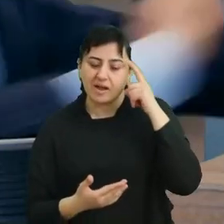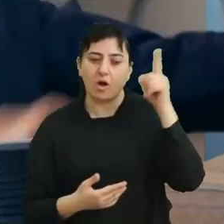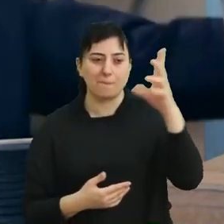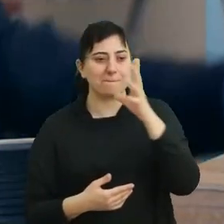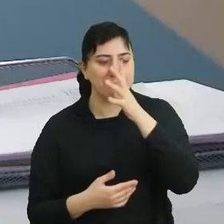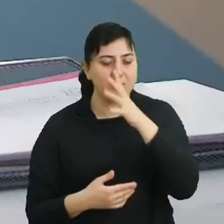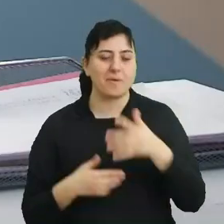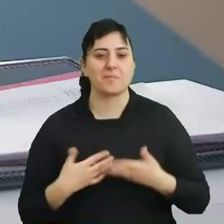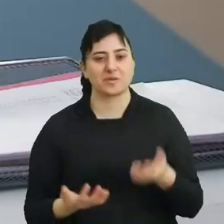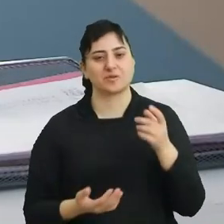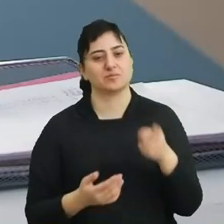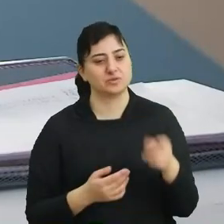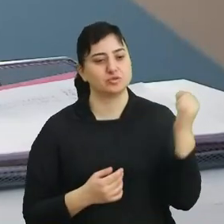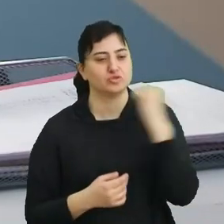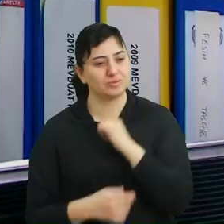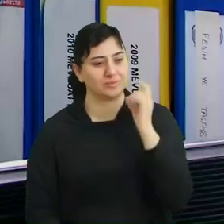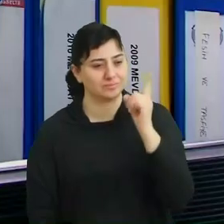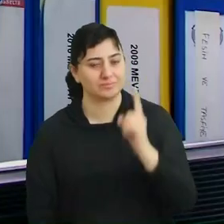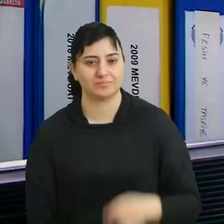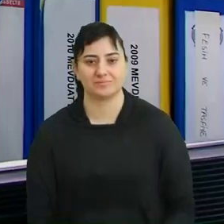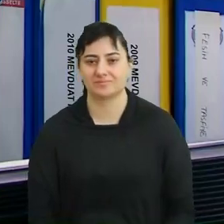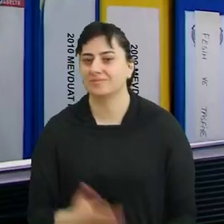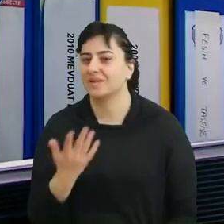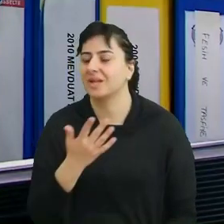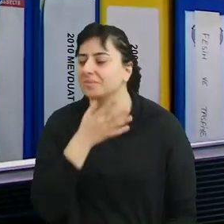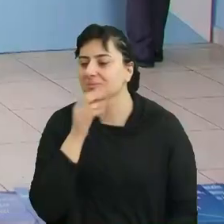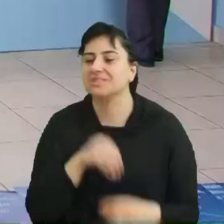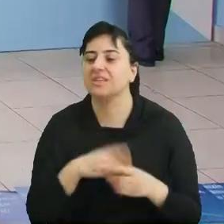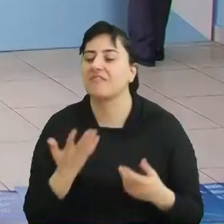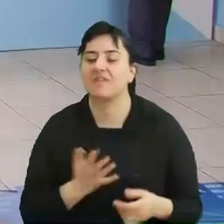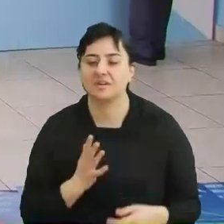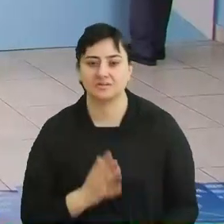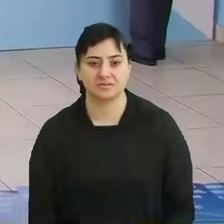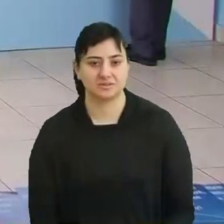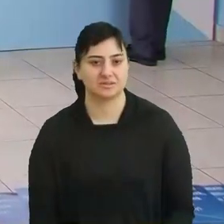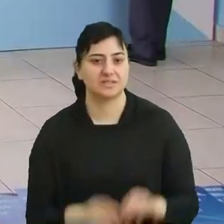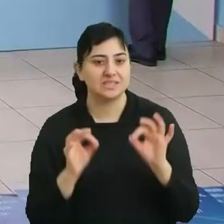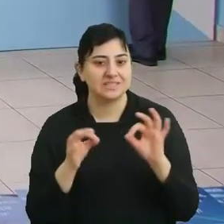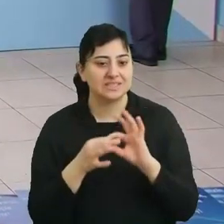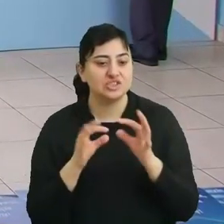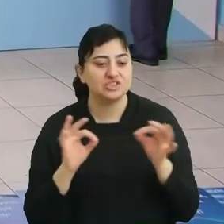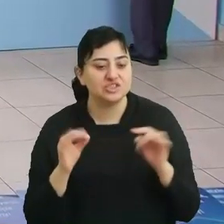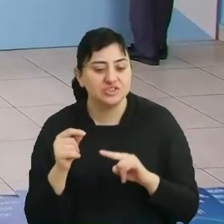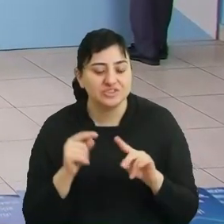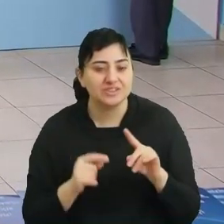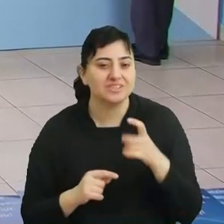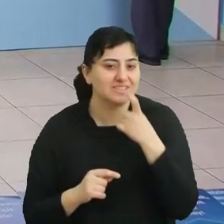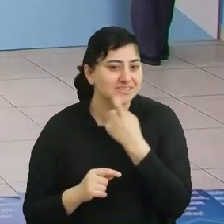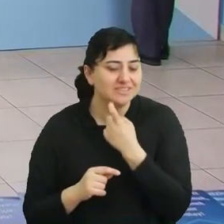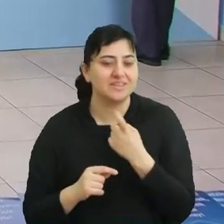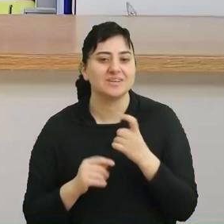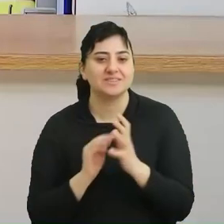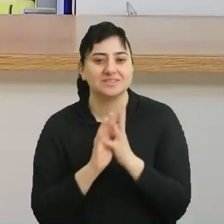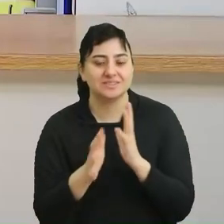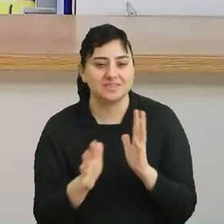ya... O yüzden böyle bir tuzak kuruyor bana. Bilmece neymiş peki? İnci gibi dişleri, sıra sıra